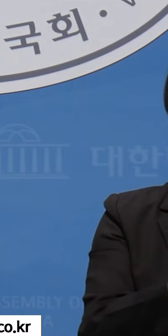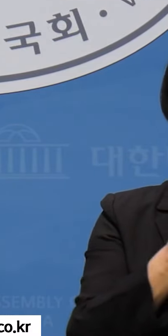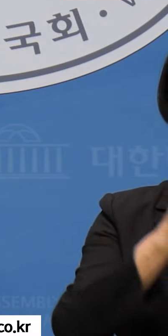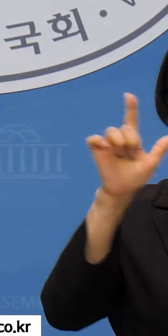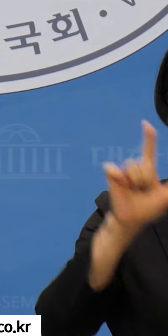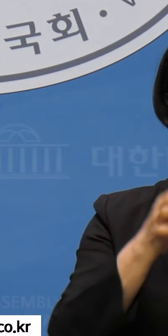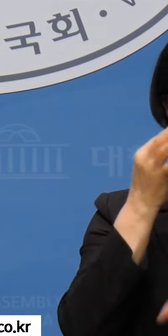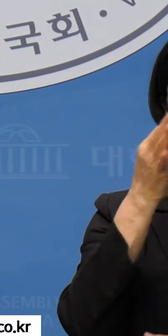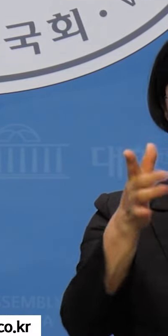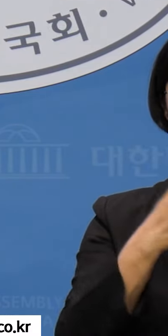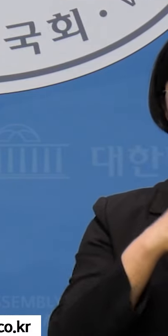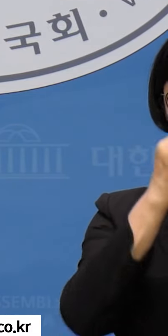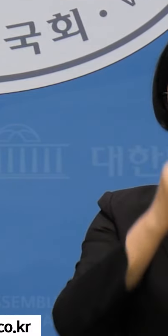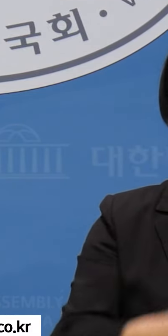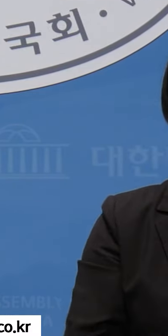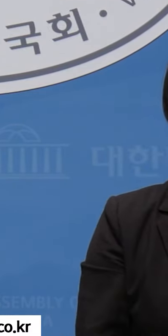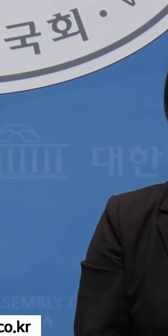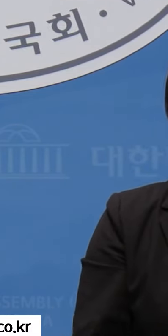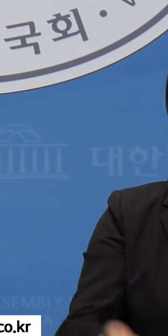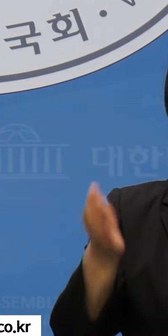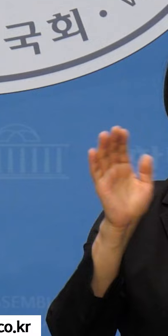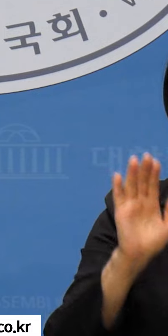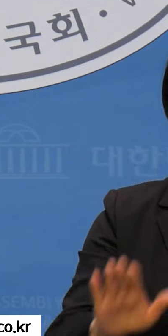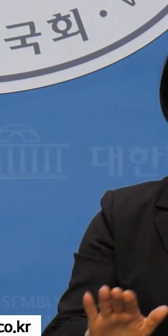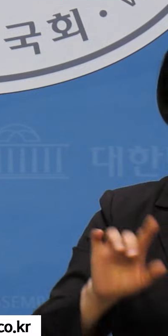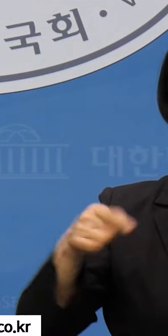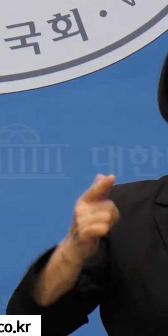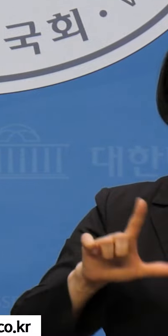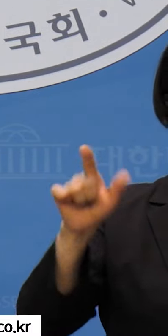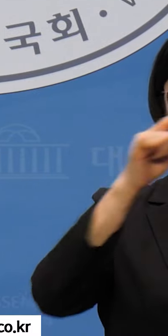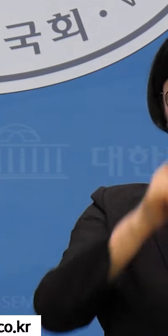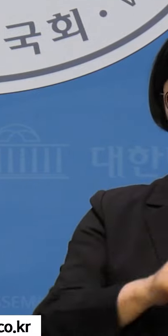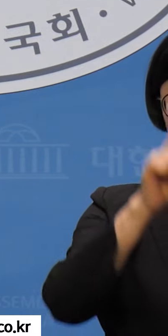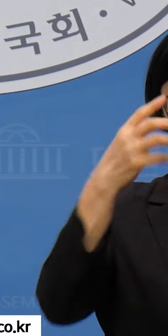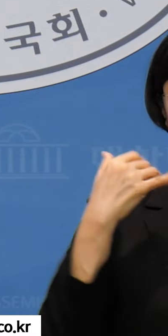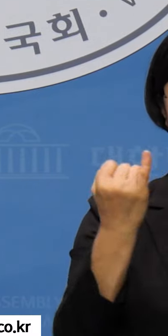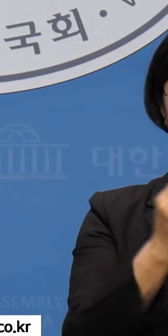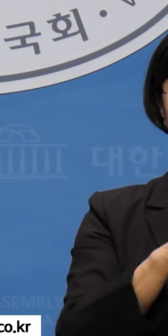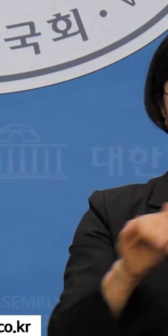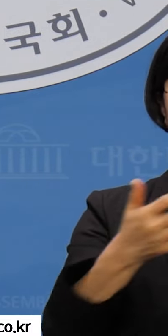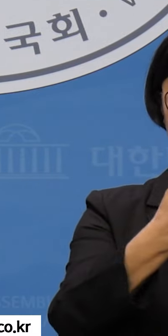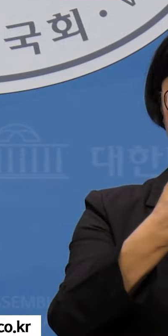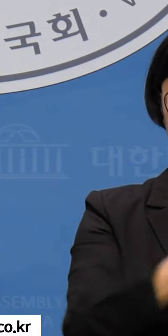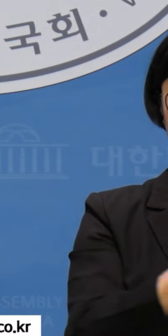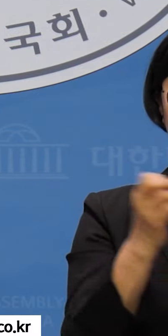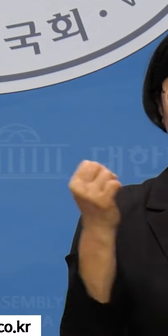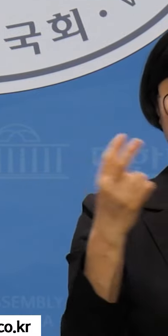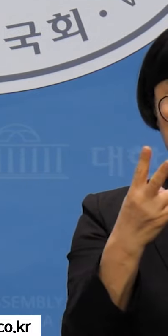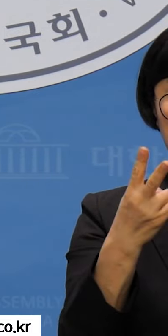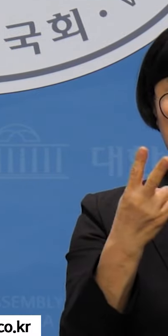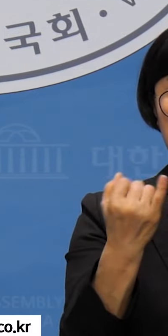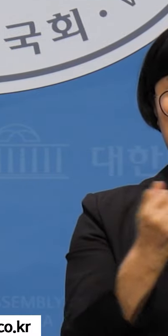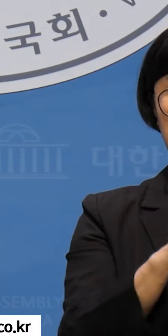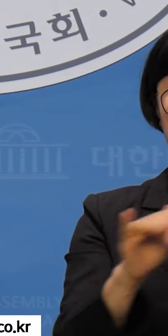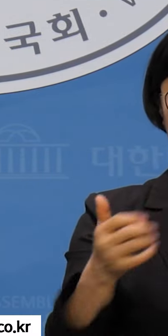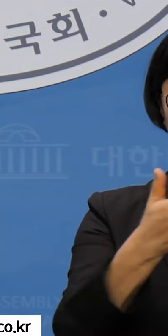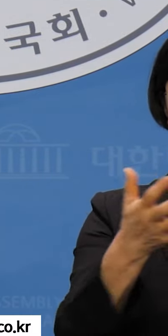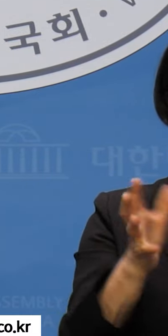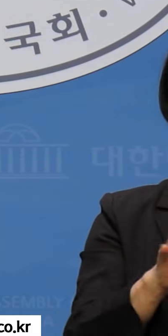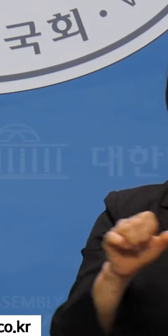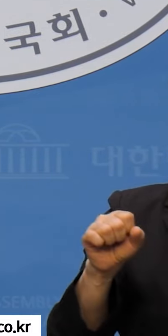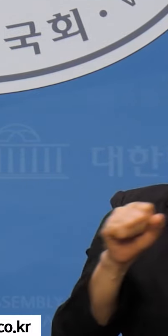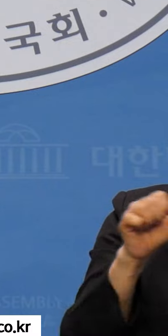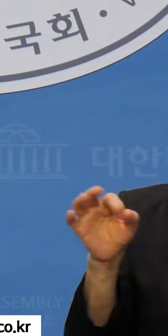모습을 보여준 바 있습니다. 그런데 다음 날 윤 정부는 여가부 폐지로 또다시 여가부와 여가위